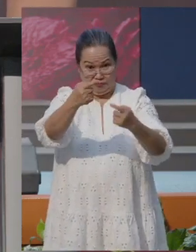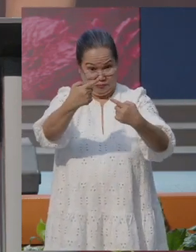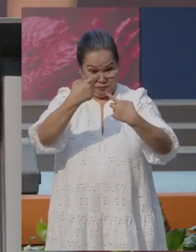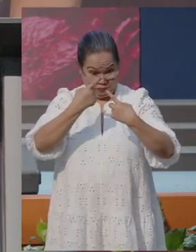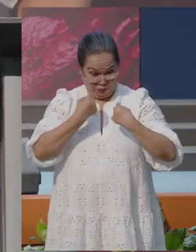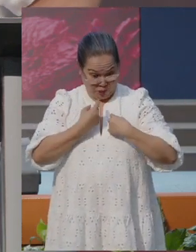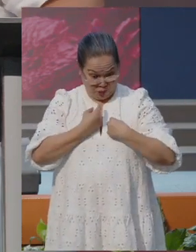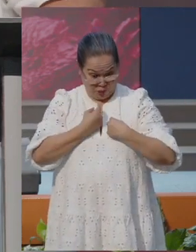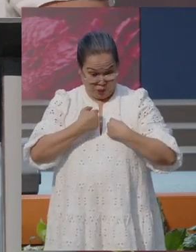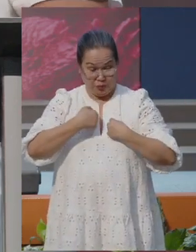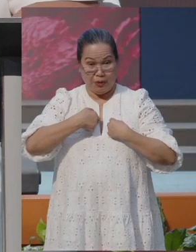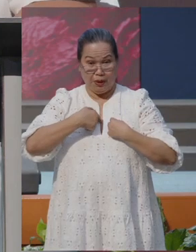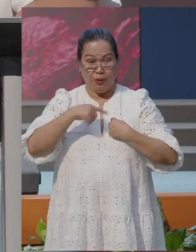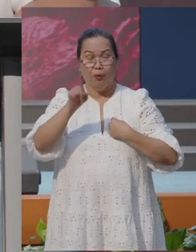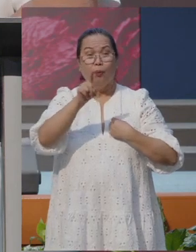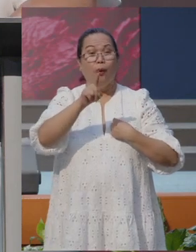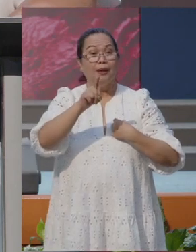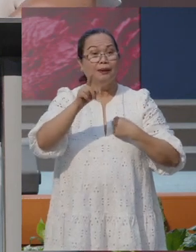you. Ano ang diferensya?